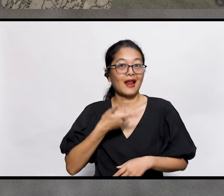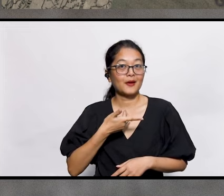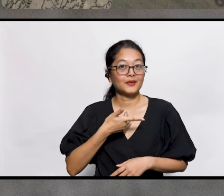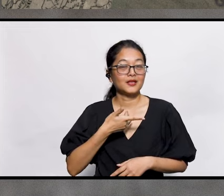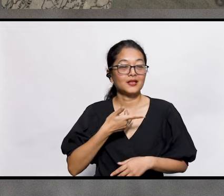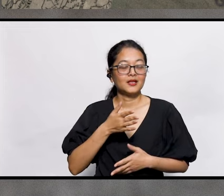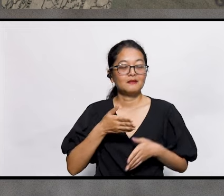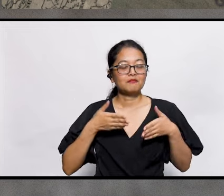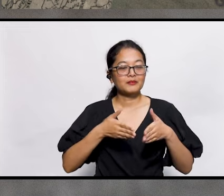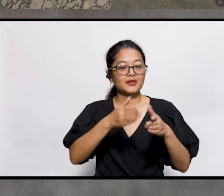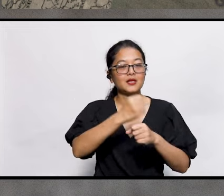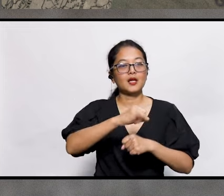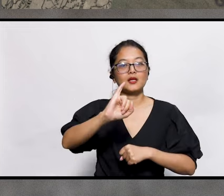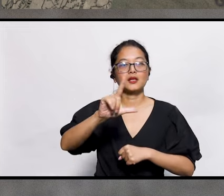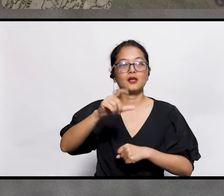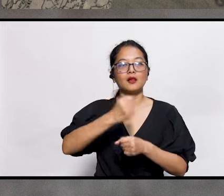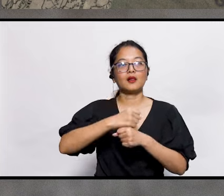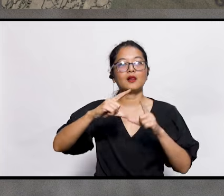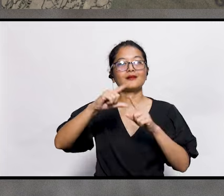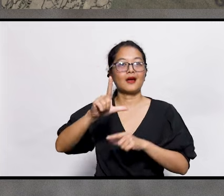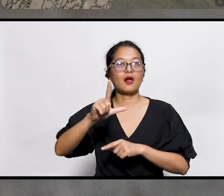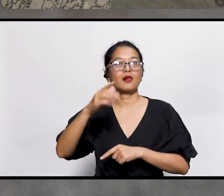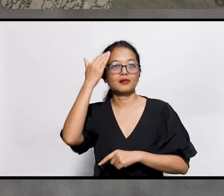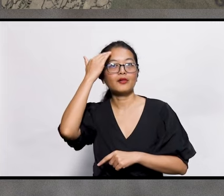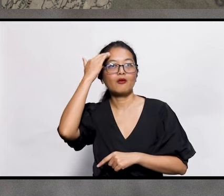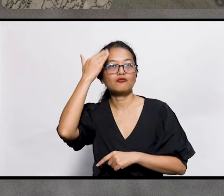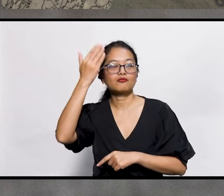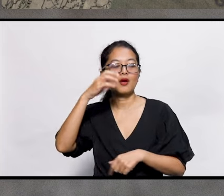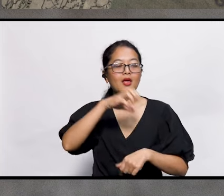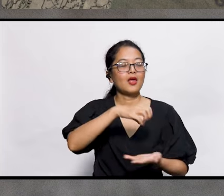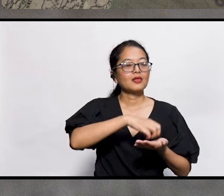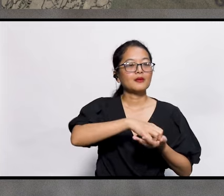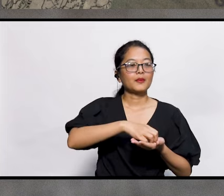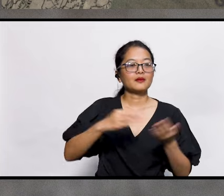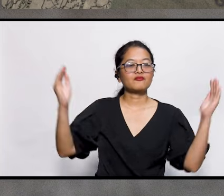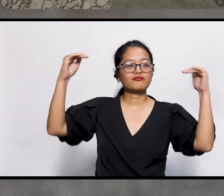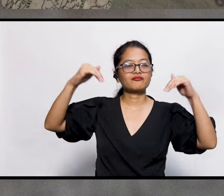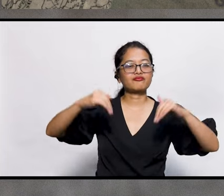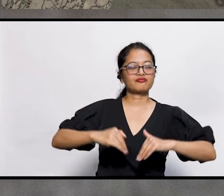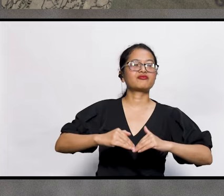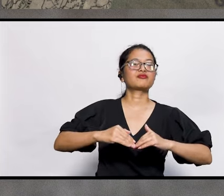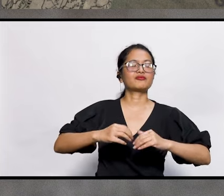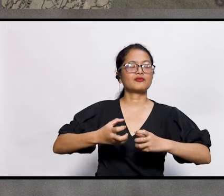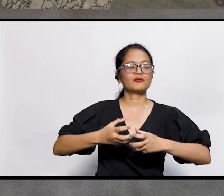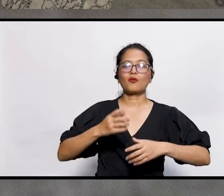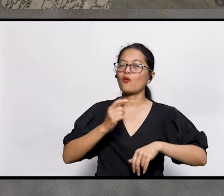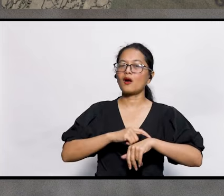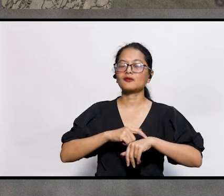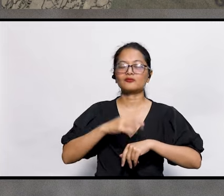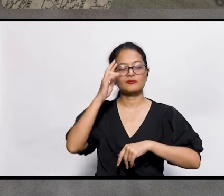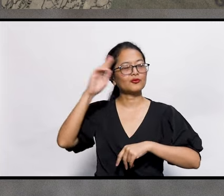akor tempat surutnya murka Tuhan dia ngalami tempat cela Mesir dihapuskan dia mengalami